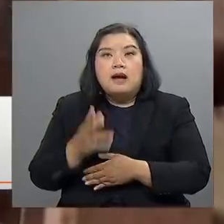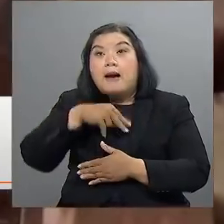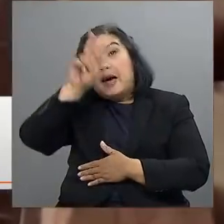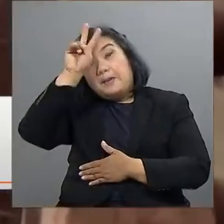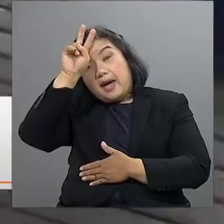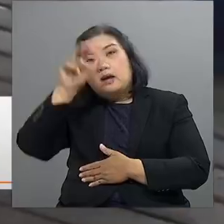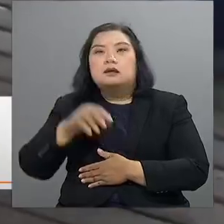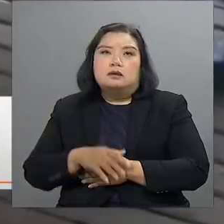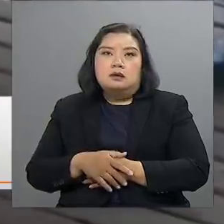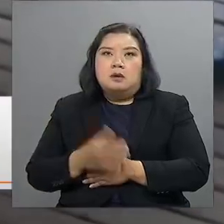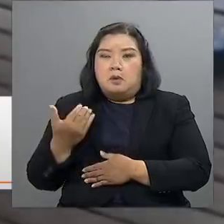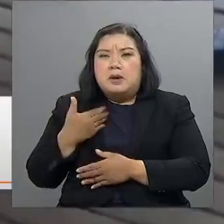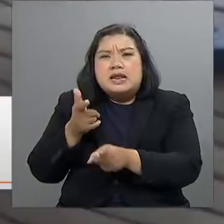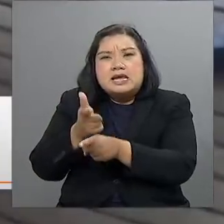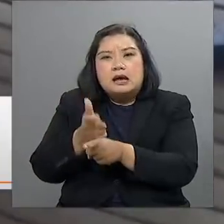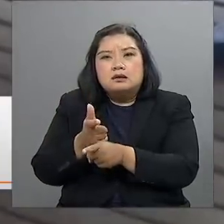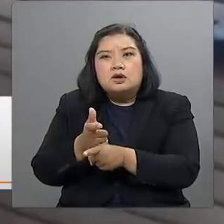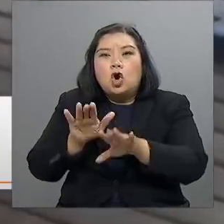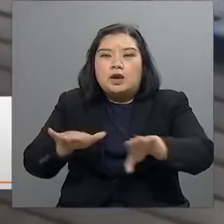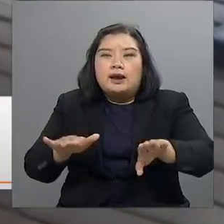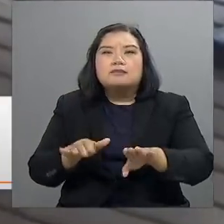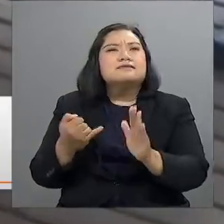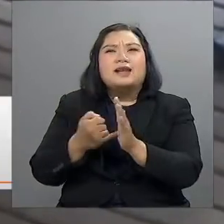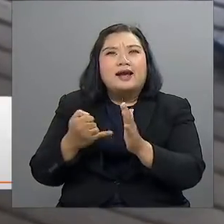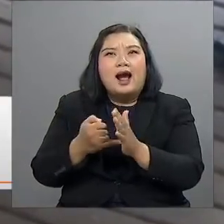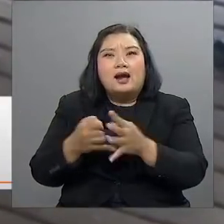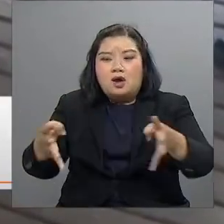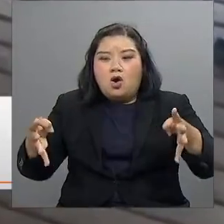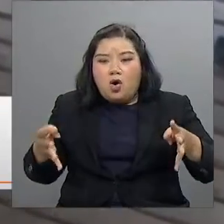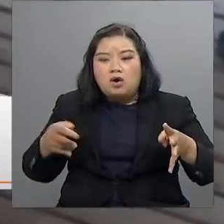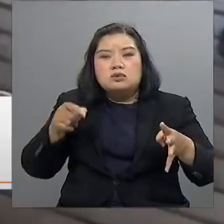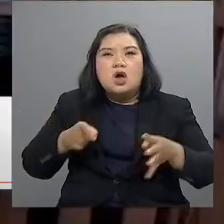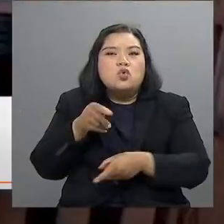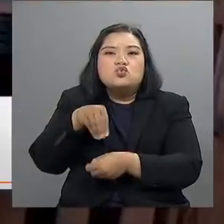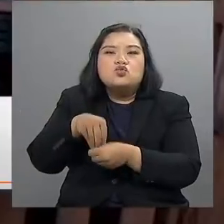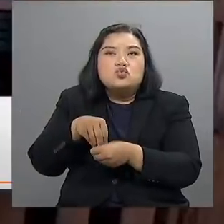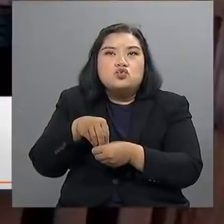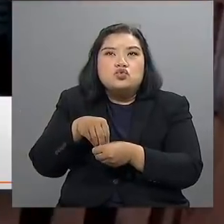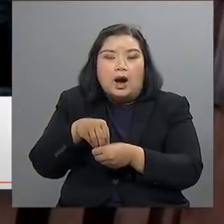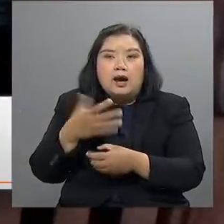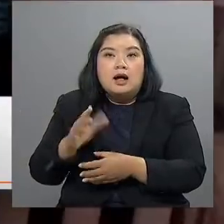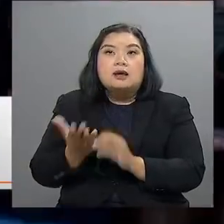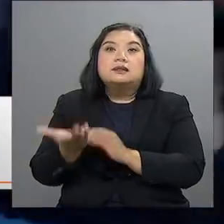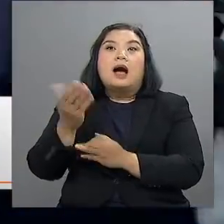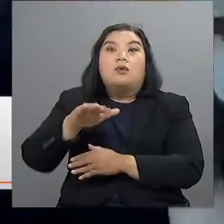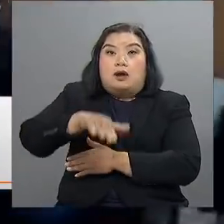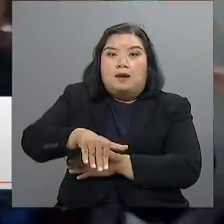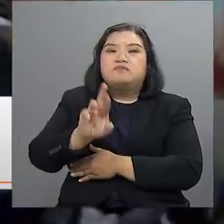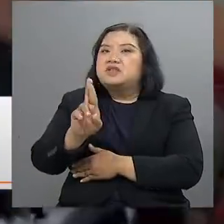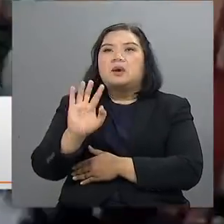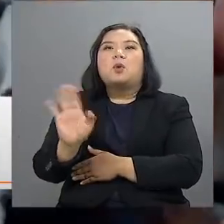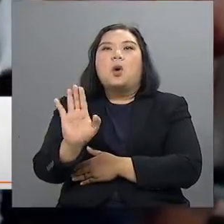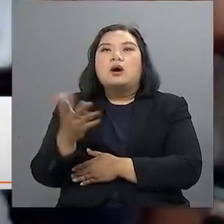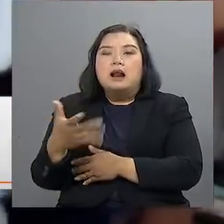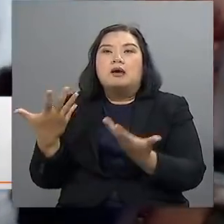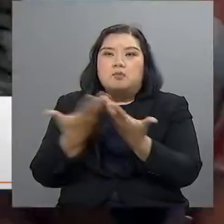จะเป็นสัตว์เลี้ยงง่ายนะมีคอกให้มันอยู่มันก็อยู่แล้วแล้วก็ให้อาหารมันแค่2เวลาเท่านั้นคือเช้ากับเย็นมันก็จะกินพืชเป็นอาหารหลักครับแต่